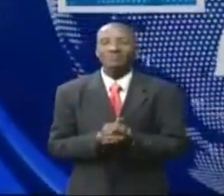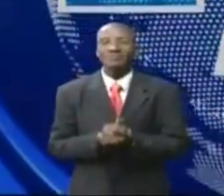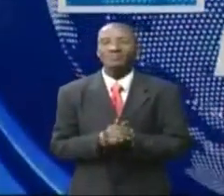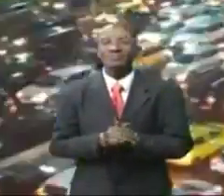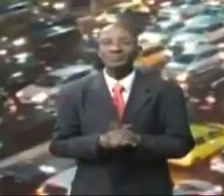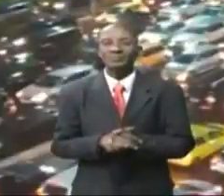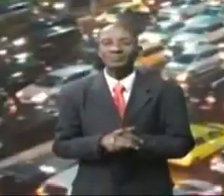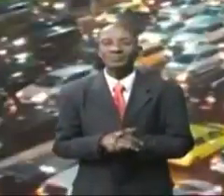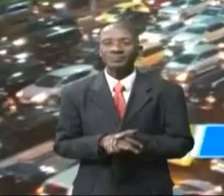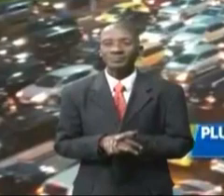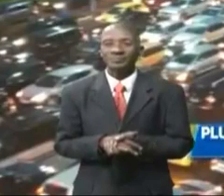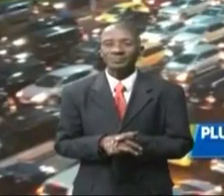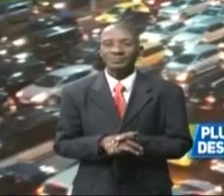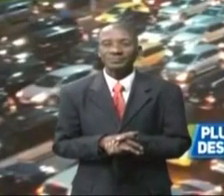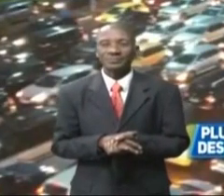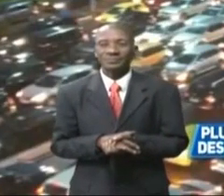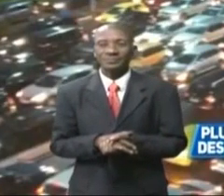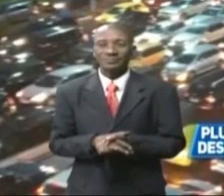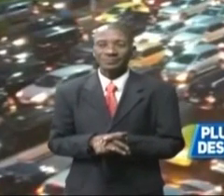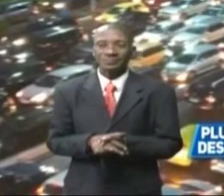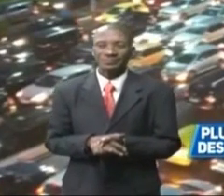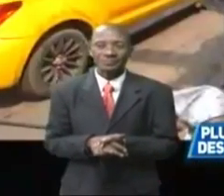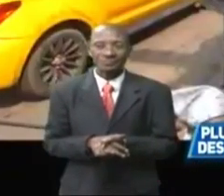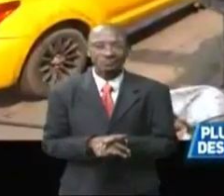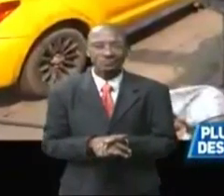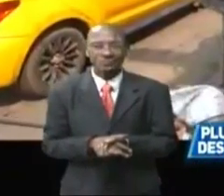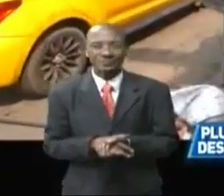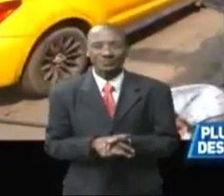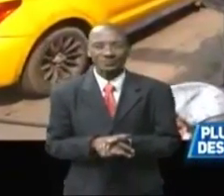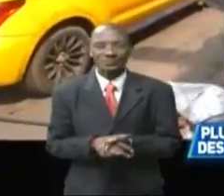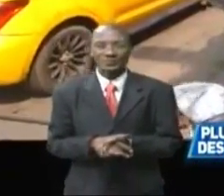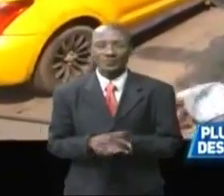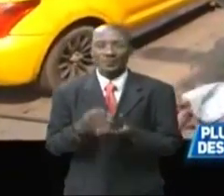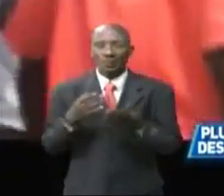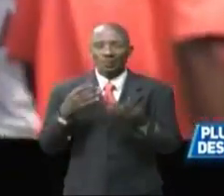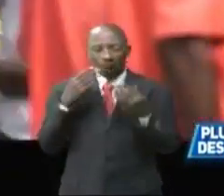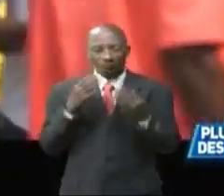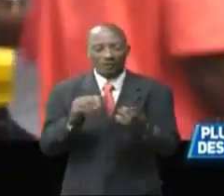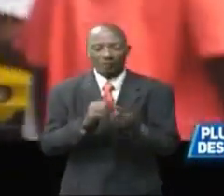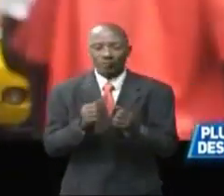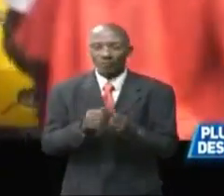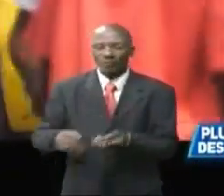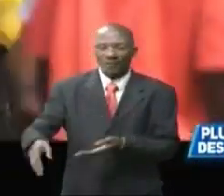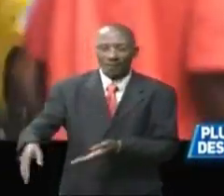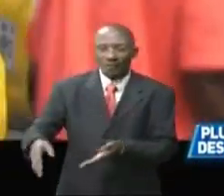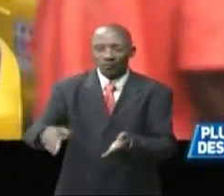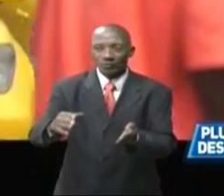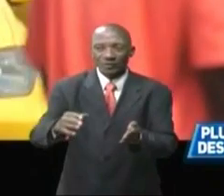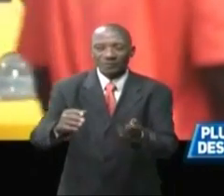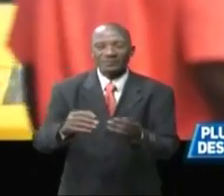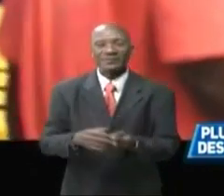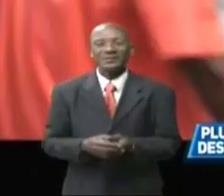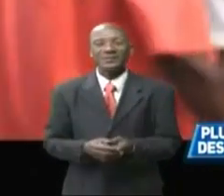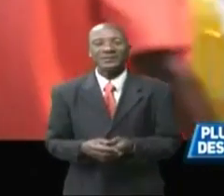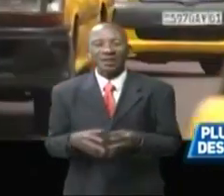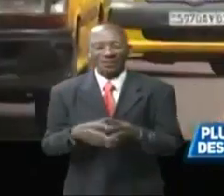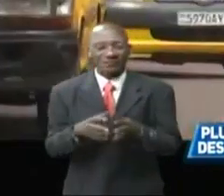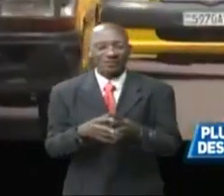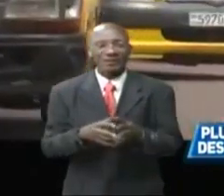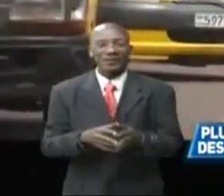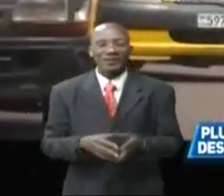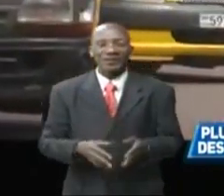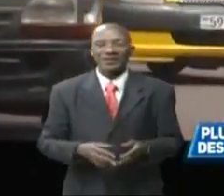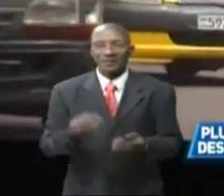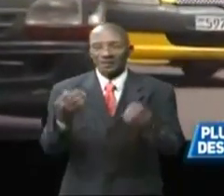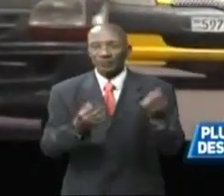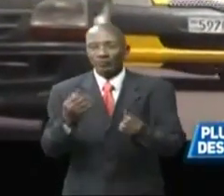reportage. Décongestionner la voie routière et améliorer le transport urbain et le réseau routier de Kinshasa est au